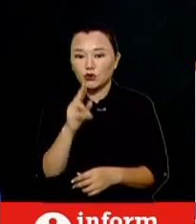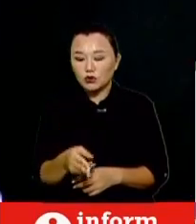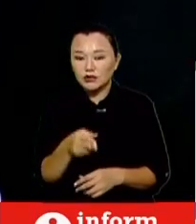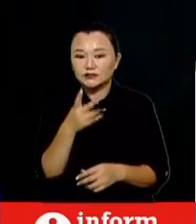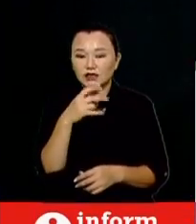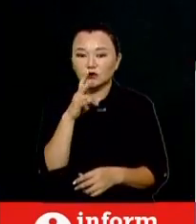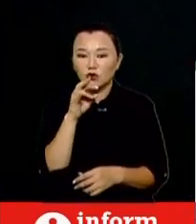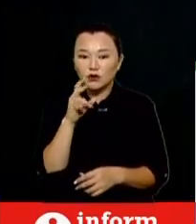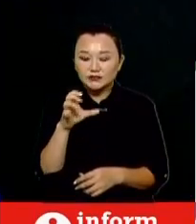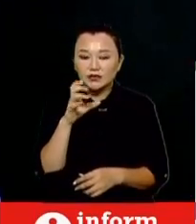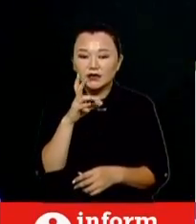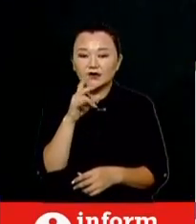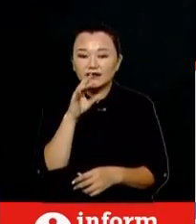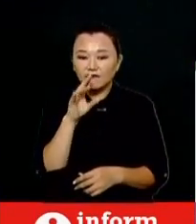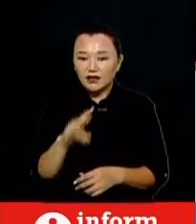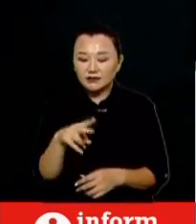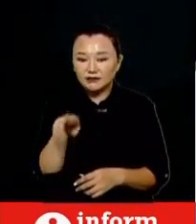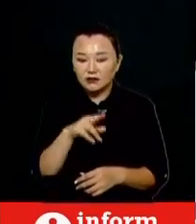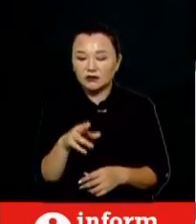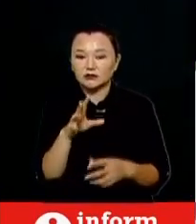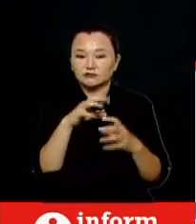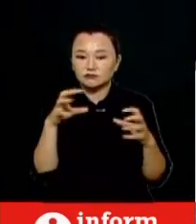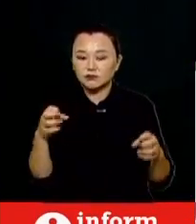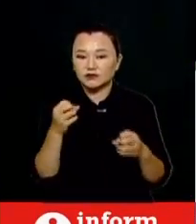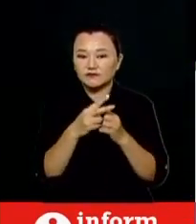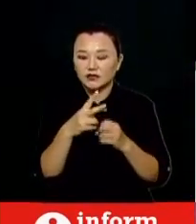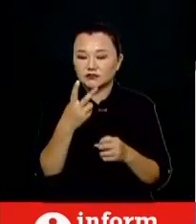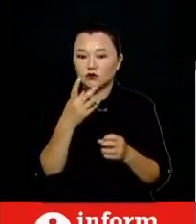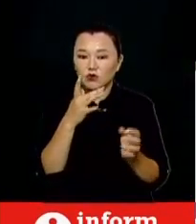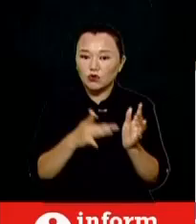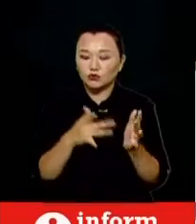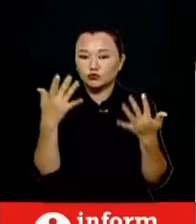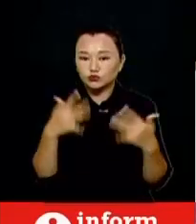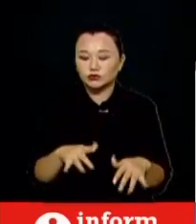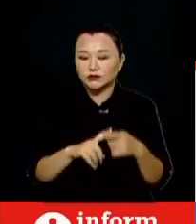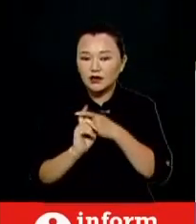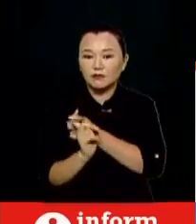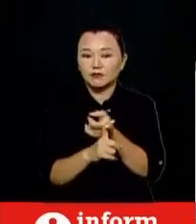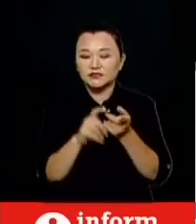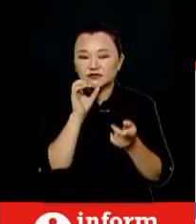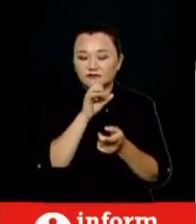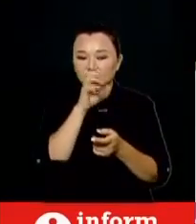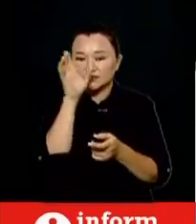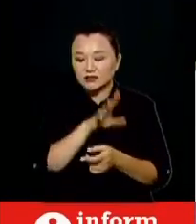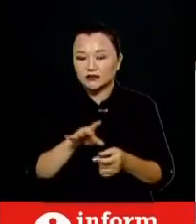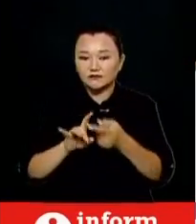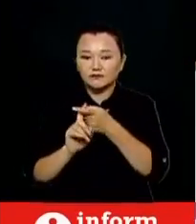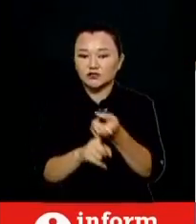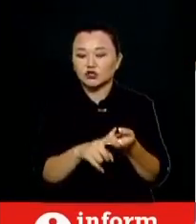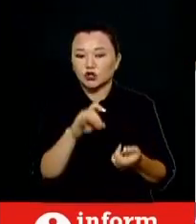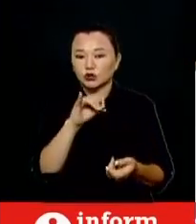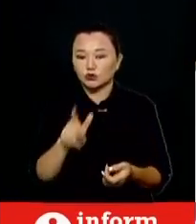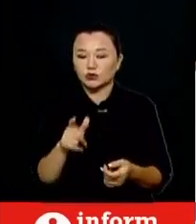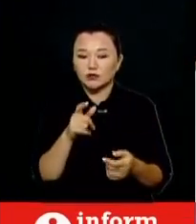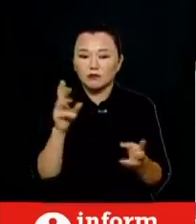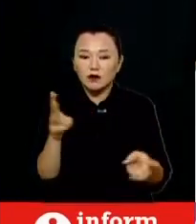и Кливленду. Смог ощутят жители минимум 12 штатов. Он уже добрался до севера страны и движется на юг.